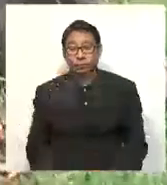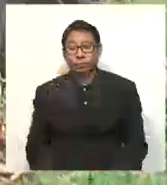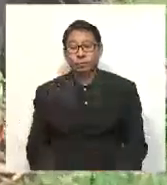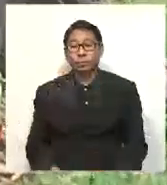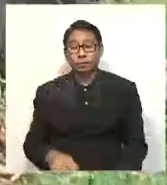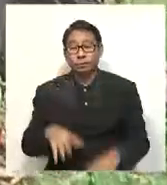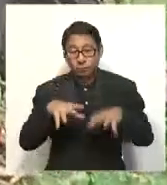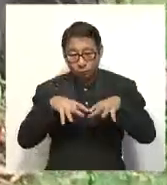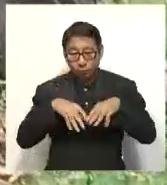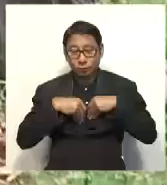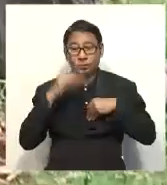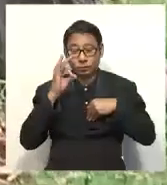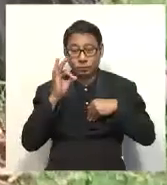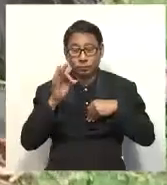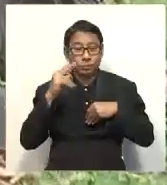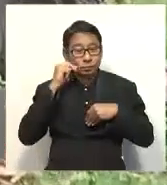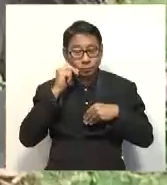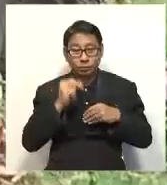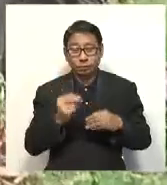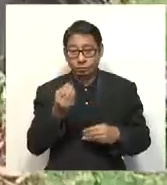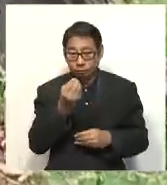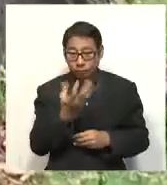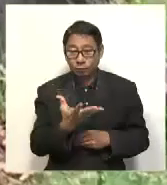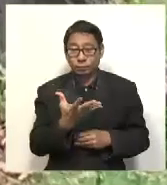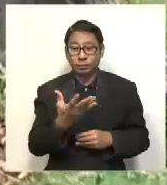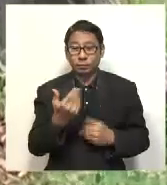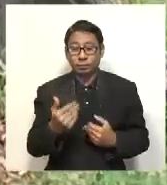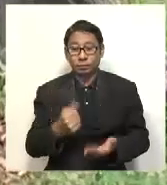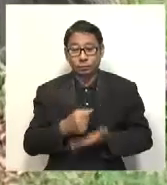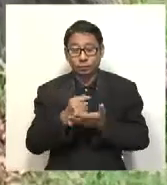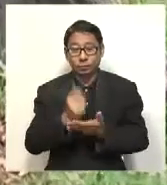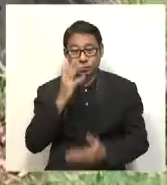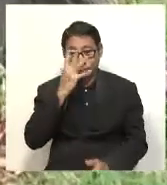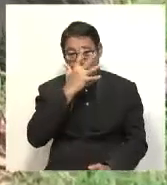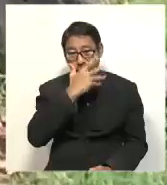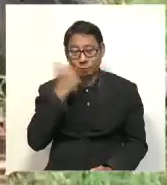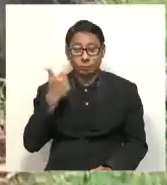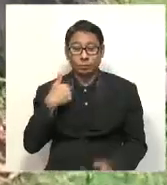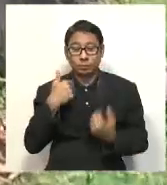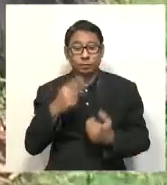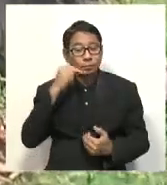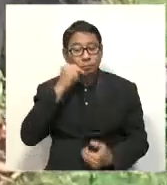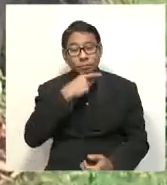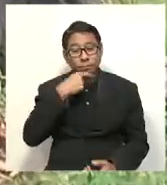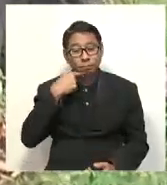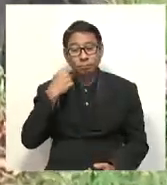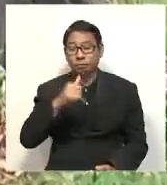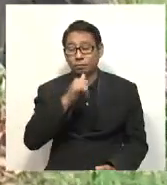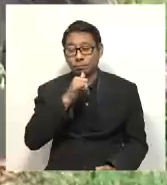คนะปริมาณน้ำเยอะๆอย่างเงี้ยอย่างน้อยมันก็สวยกว่าน้ำแห้งอ่ะถ้าในความรู้สึกนะ